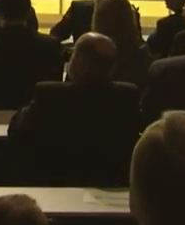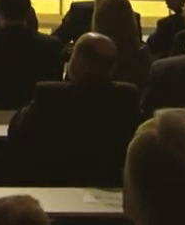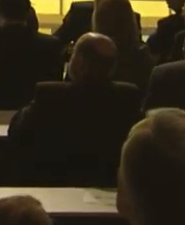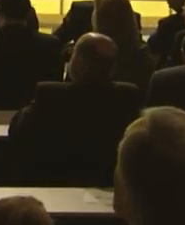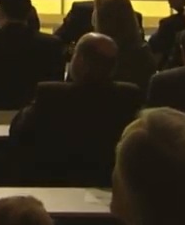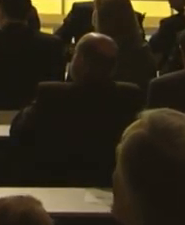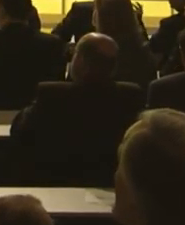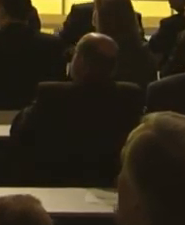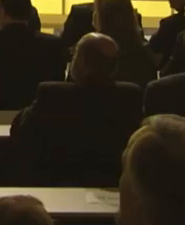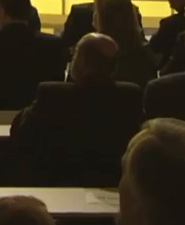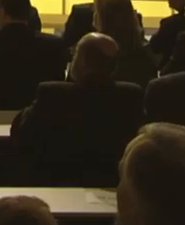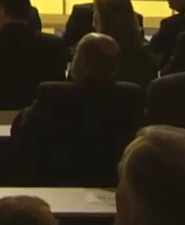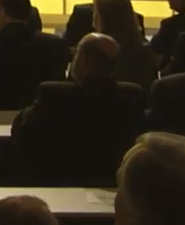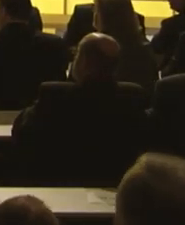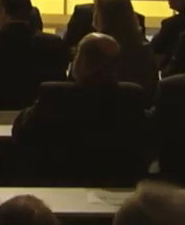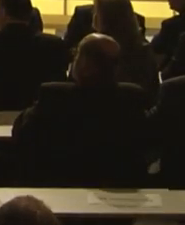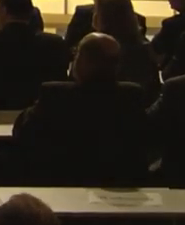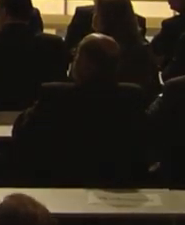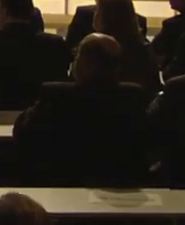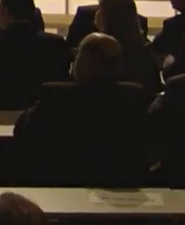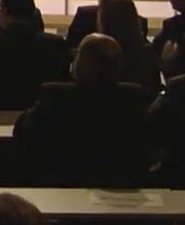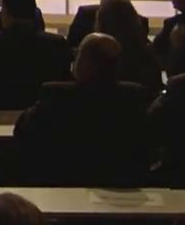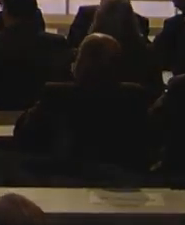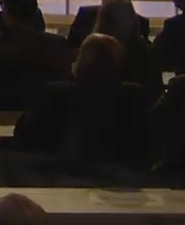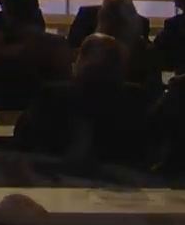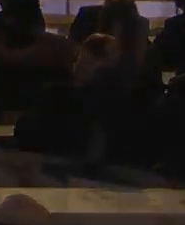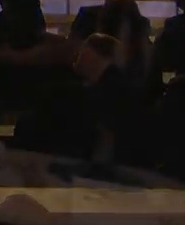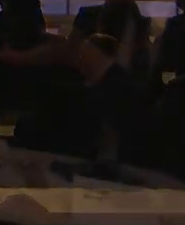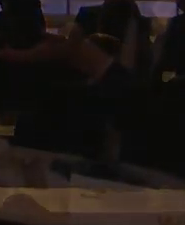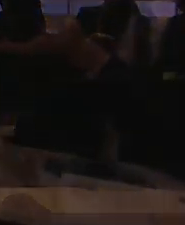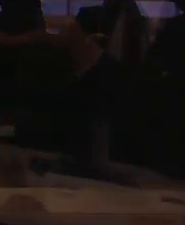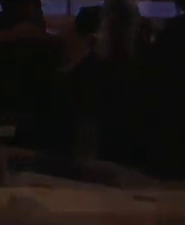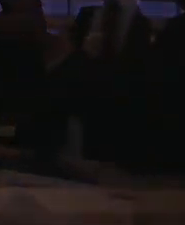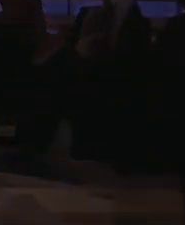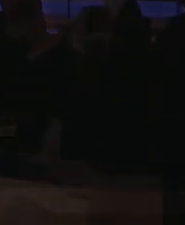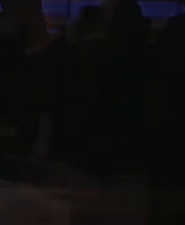Volkspartei Niederösterreich. Freeze frame!